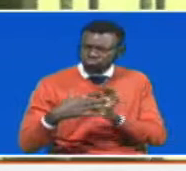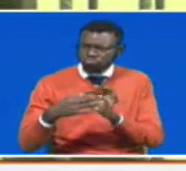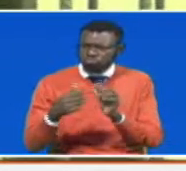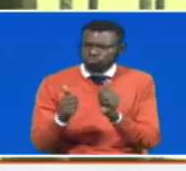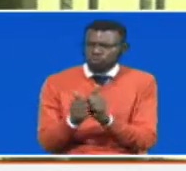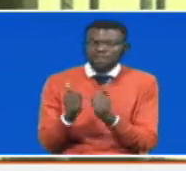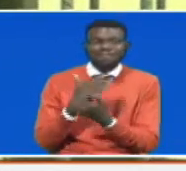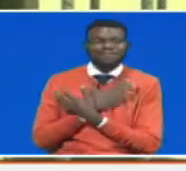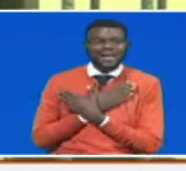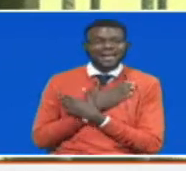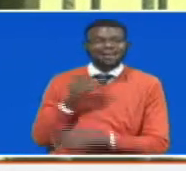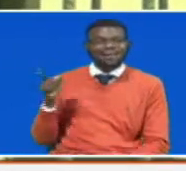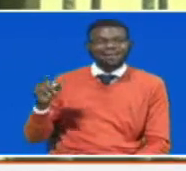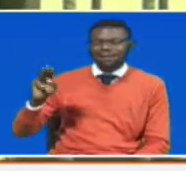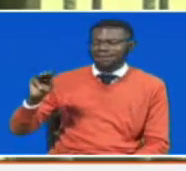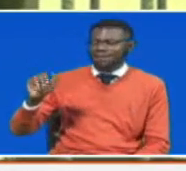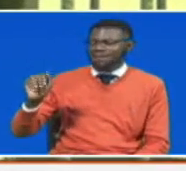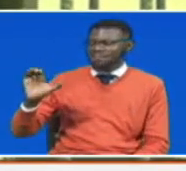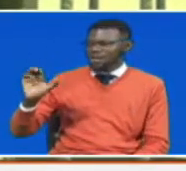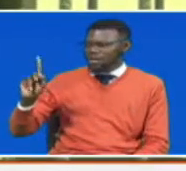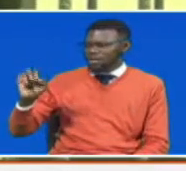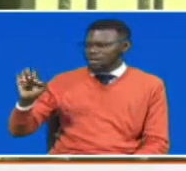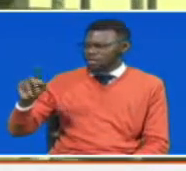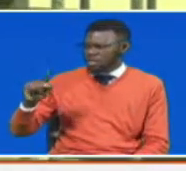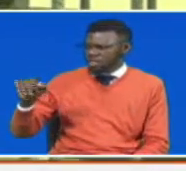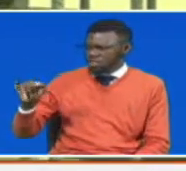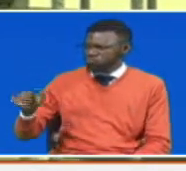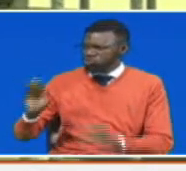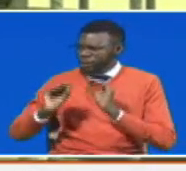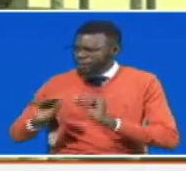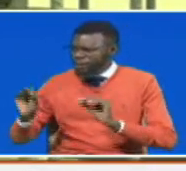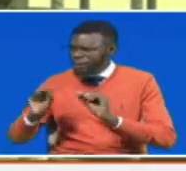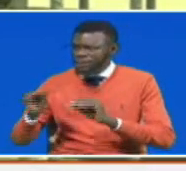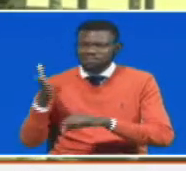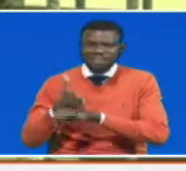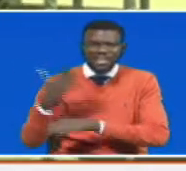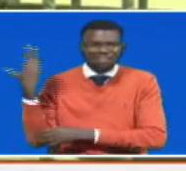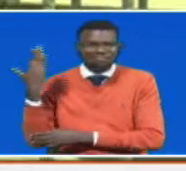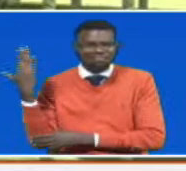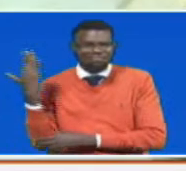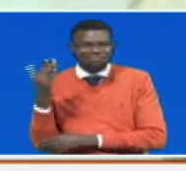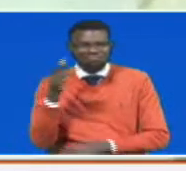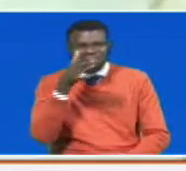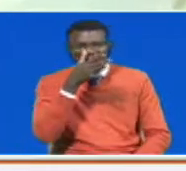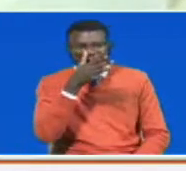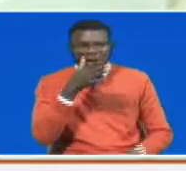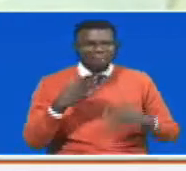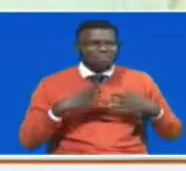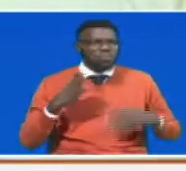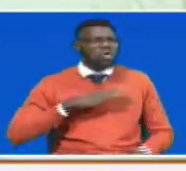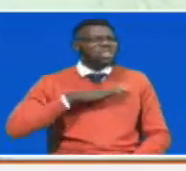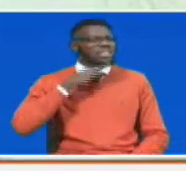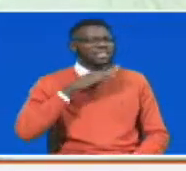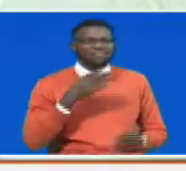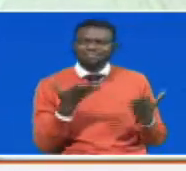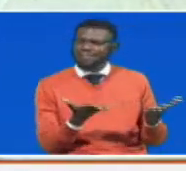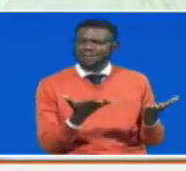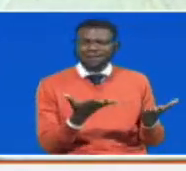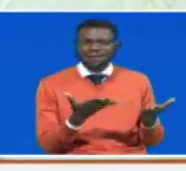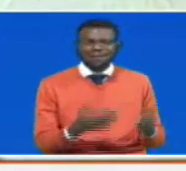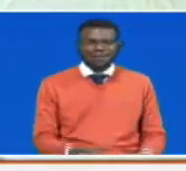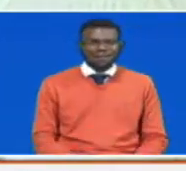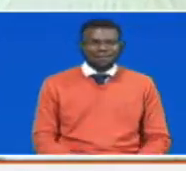na McKenzie, kuendeleza mafunzo ya itikadi kali, ulaghai, kusaidia watu kujua na uhalifu dhidi ya